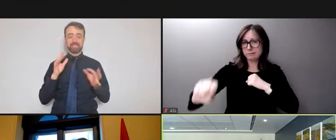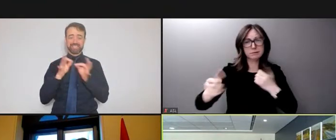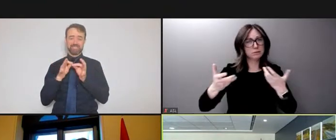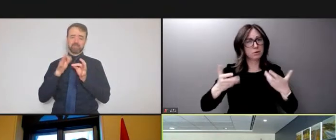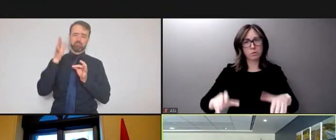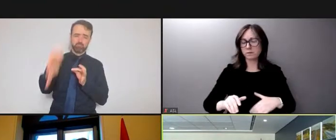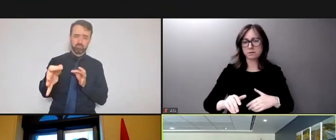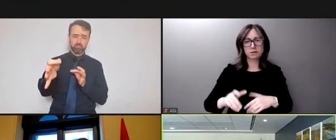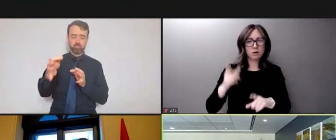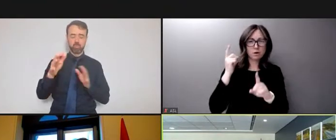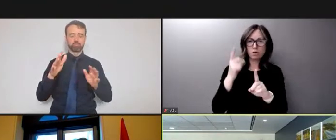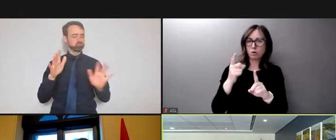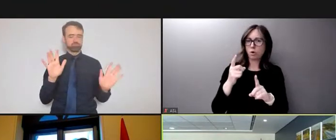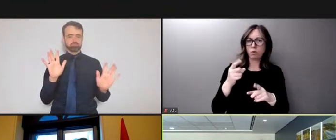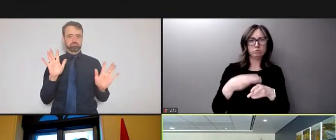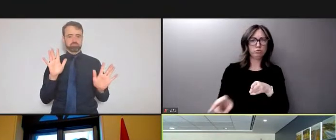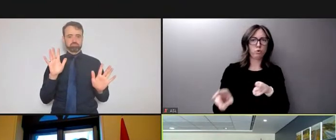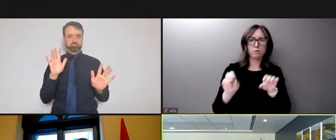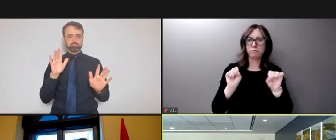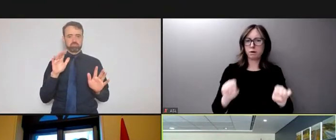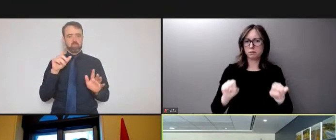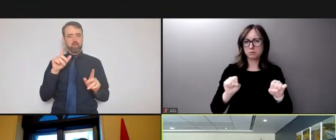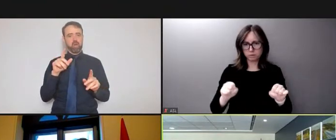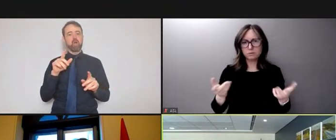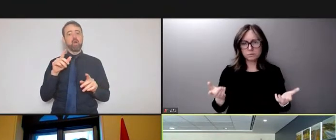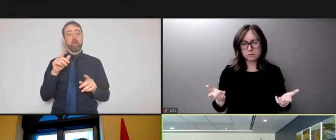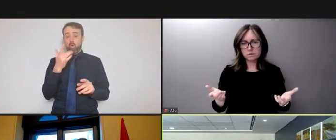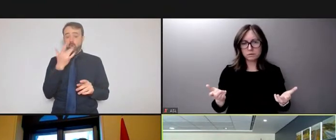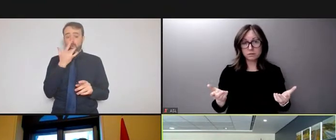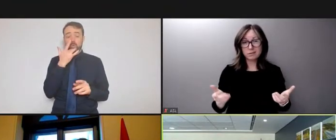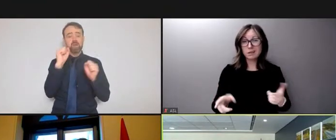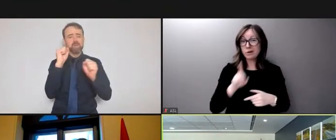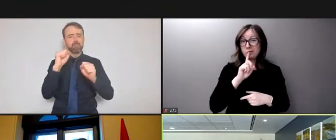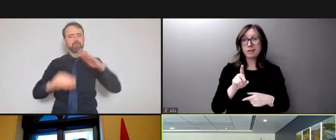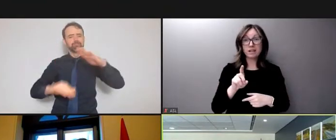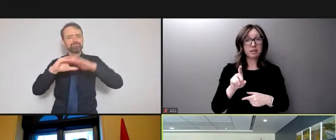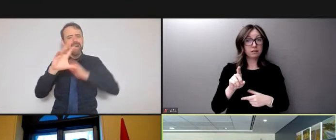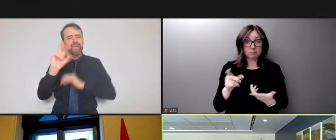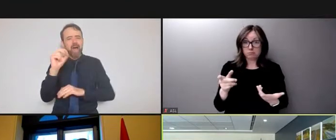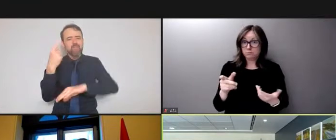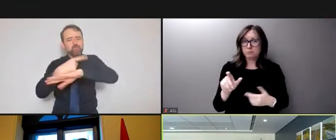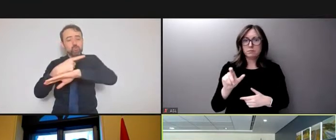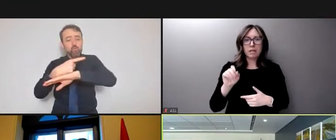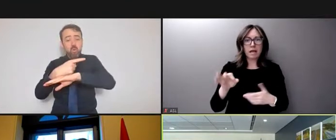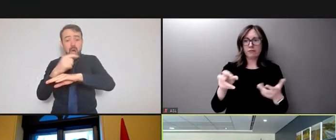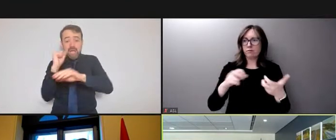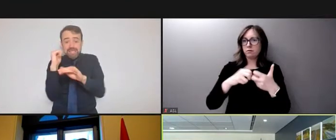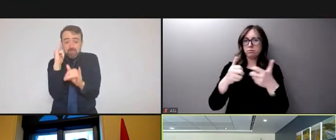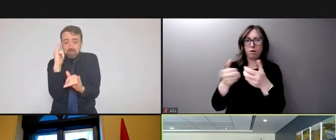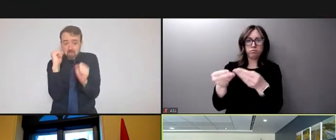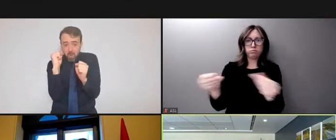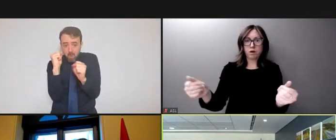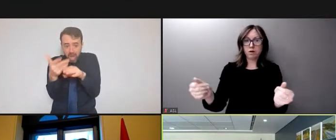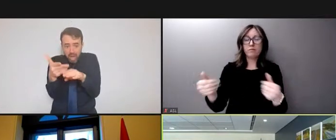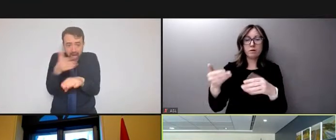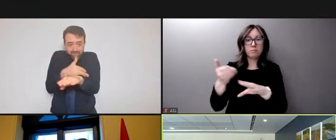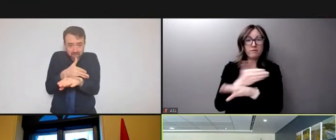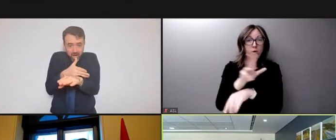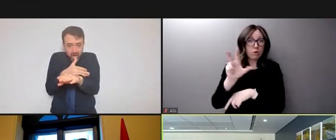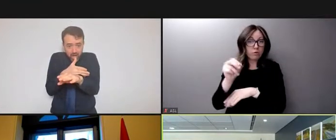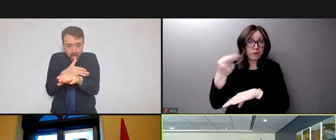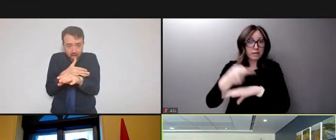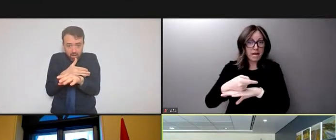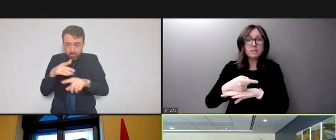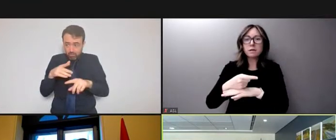'on veut même revoquer l'état d'urgence, même avant les 30 jours, s'il est possible. Le critère, le seul critère, c'est la